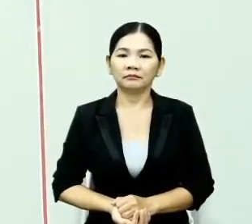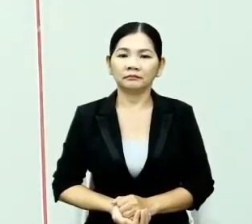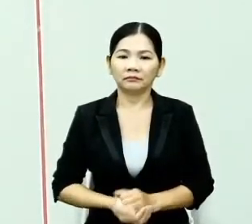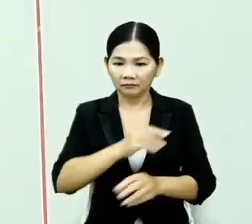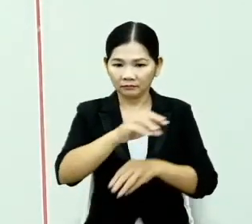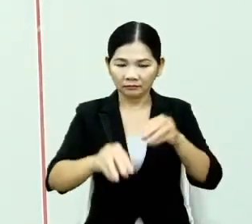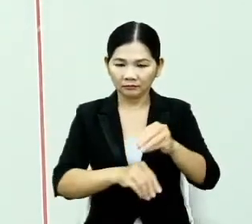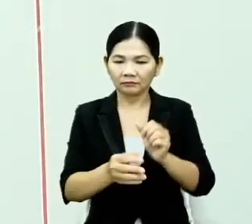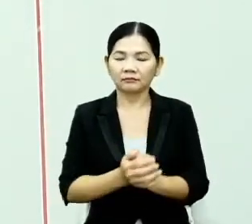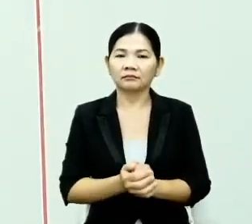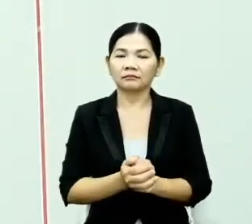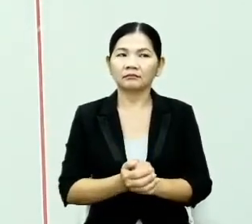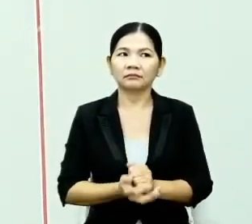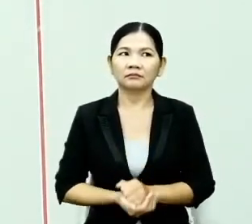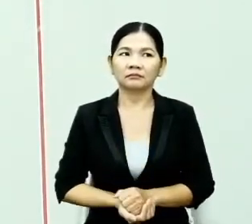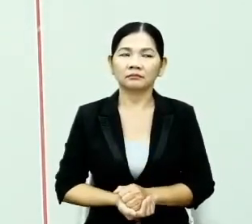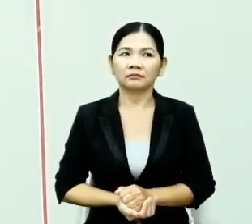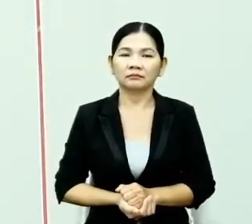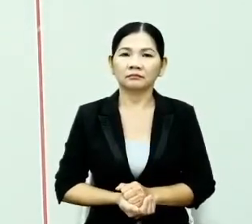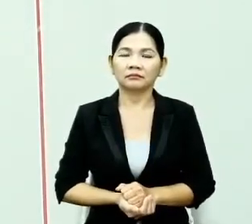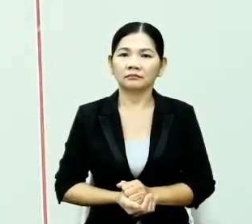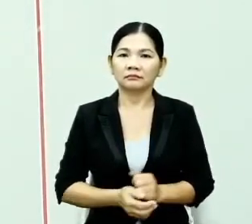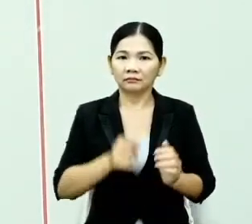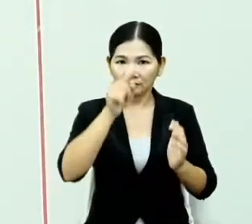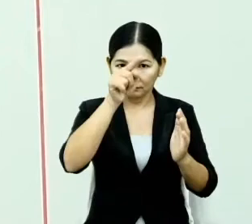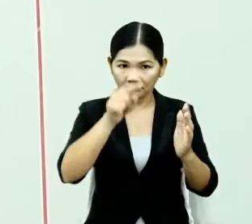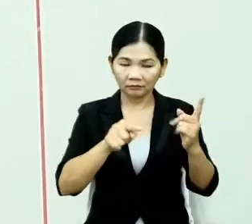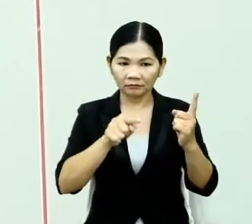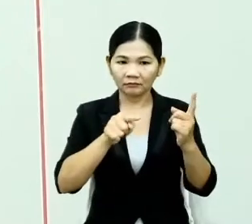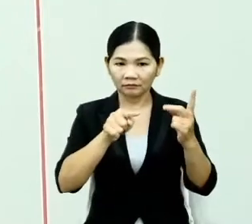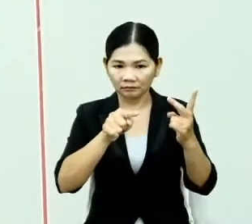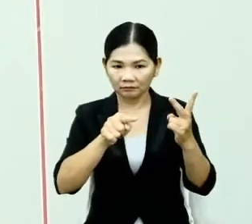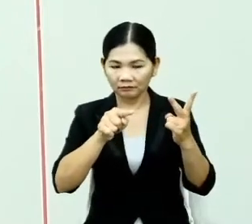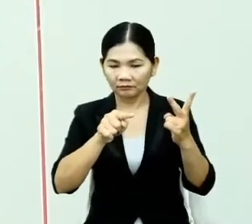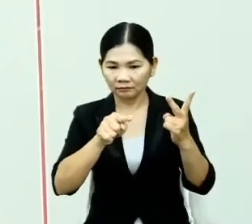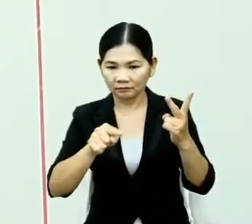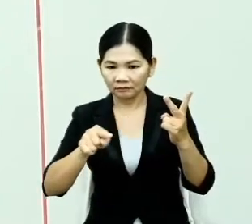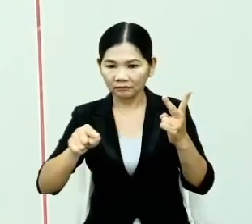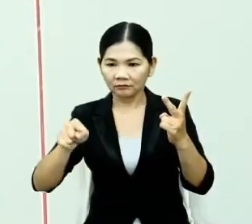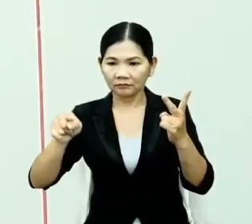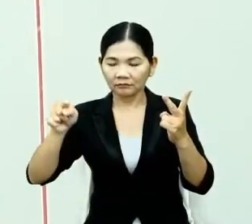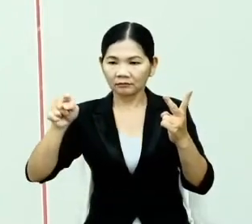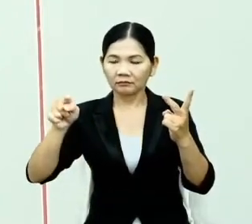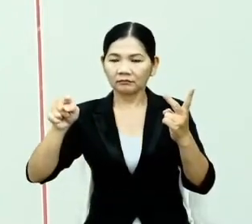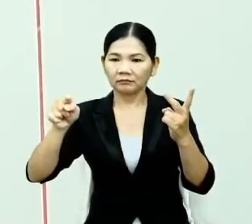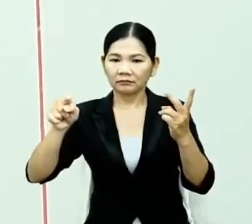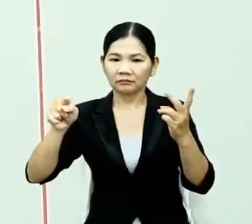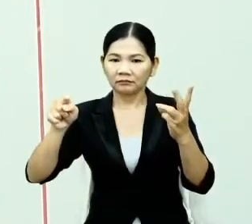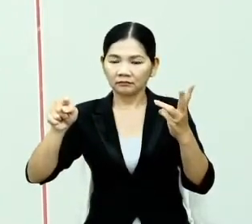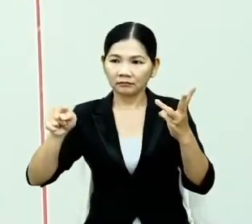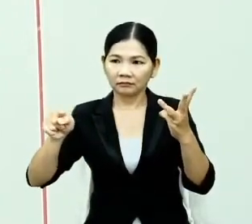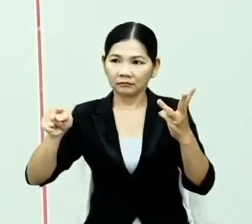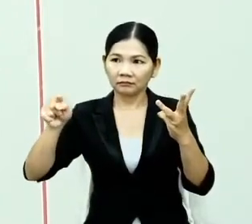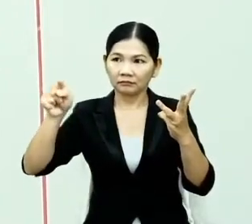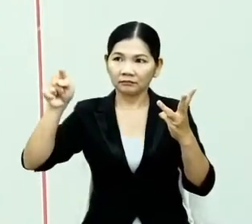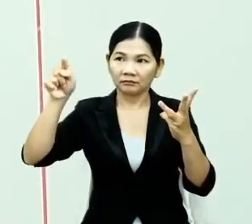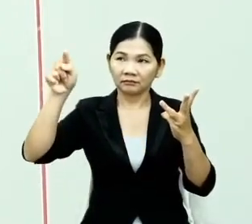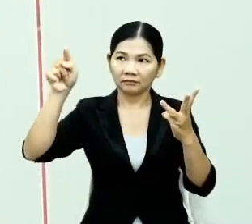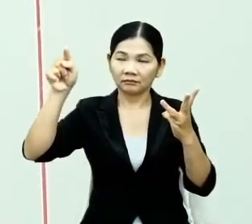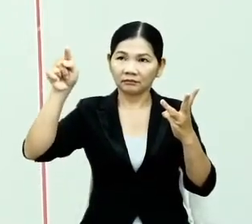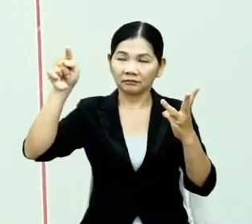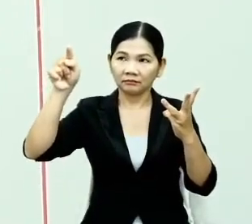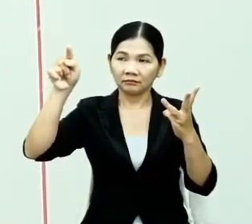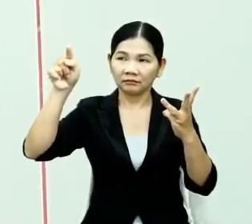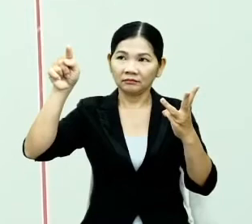លនាទី2កោងផ្ងាចលនាទី3បន្តត្រង់ពីក្រោ